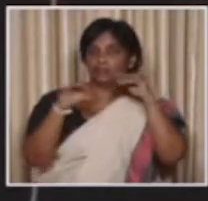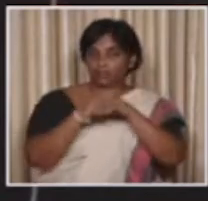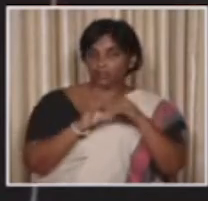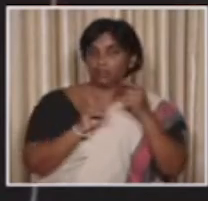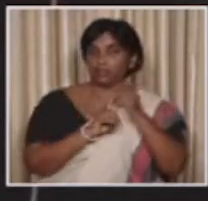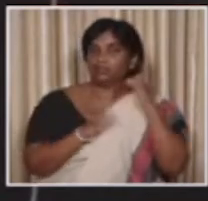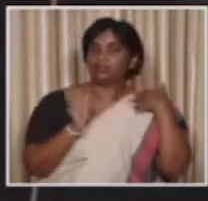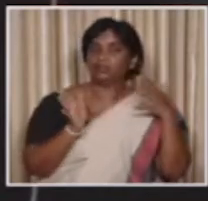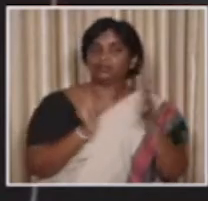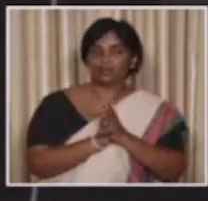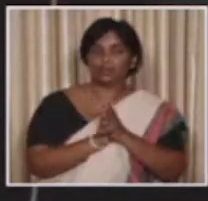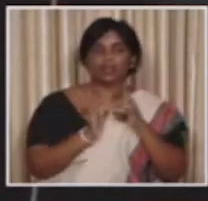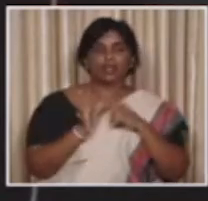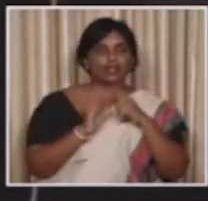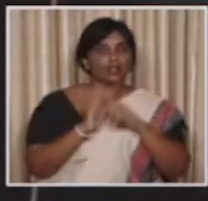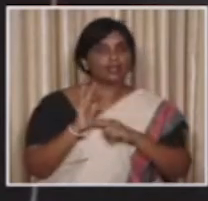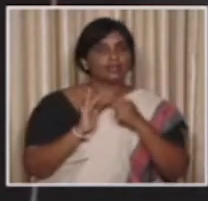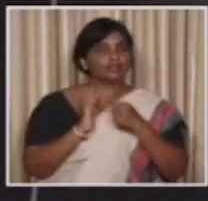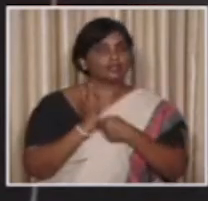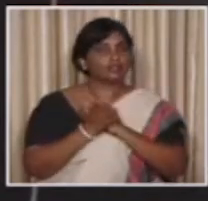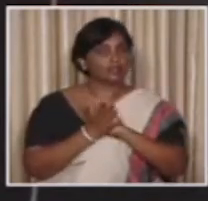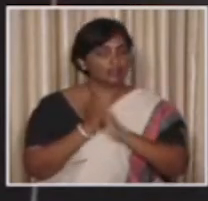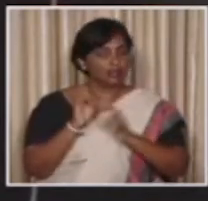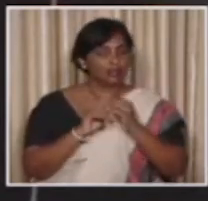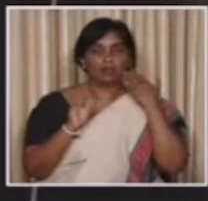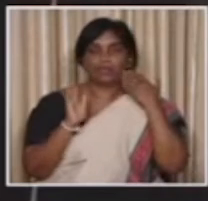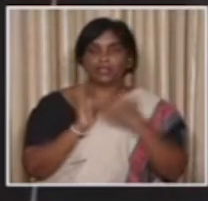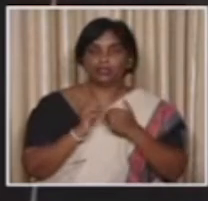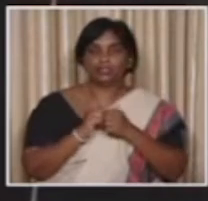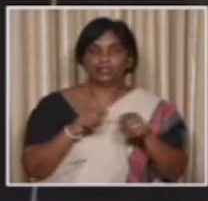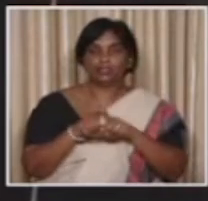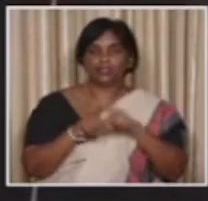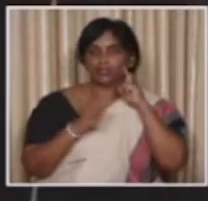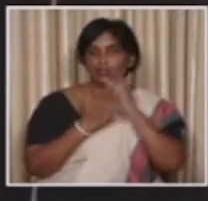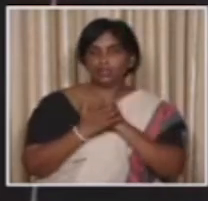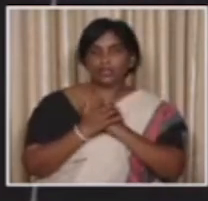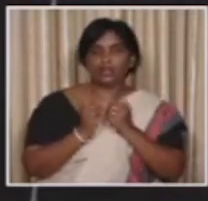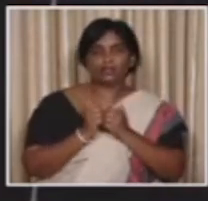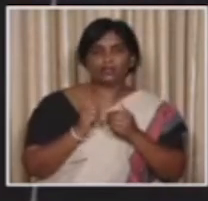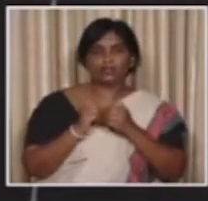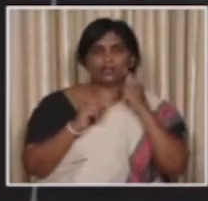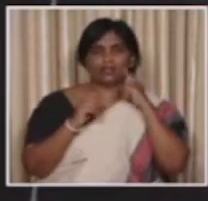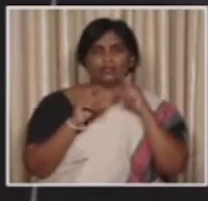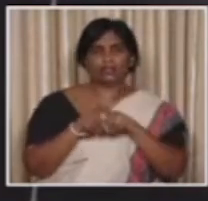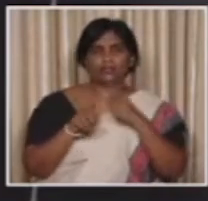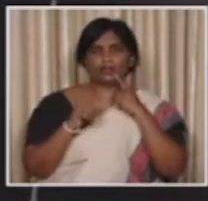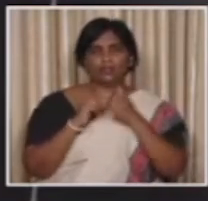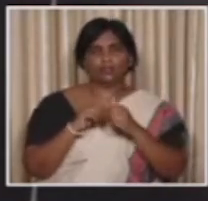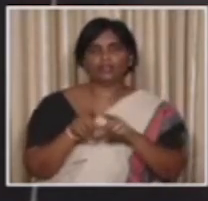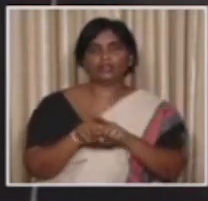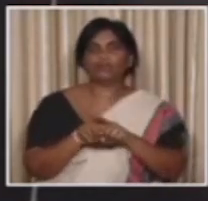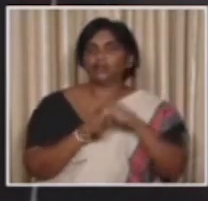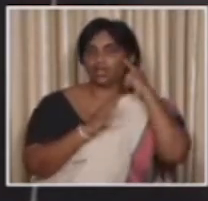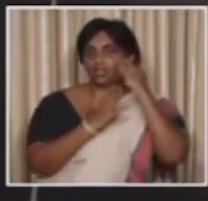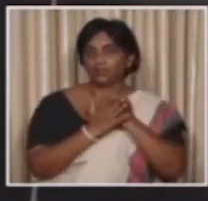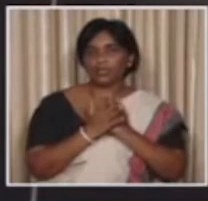අපේ අජිත් මන්ත්‍රීතුමත් ඉන්නවා අපි දැක්කා එතුමා ඒ ආයතනත් එක්ක කටයුතු කරපු